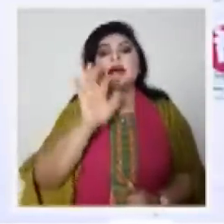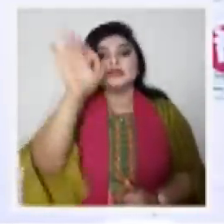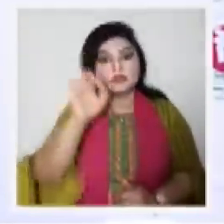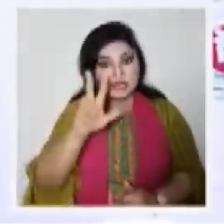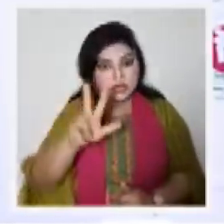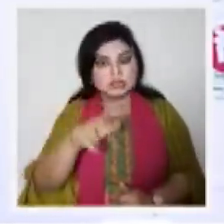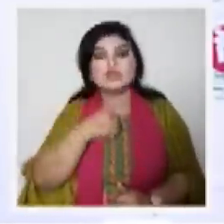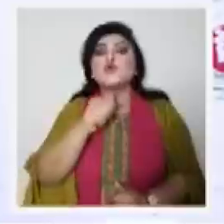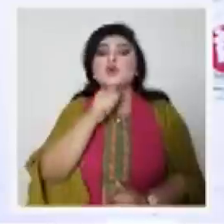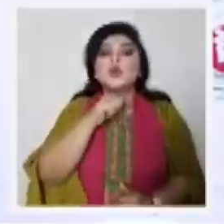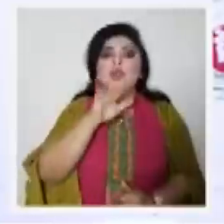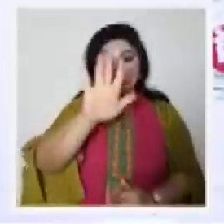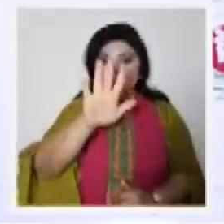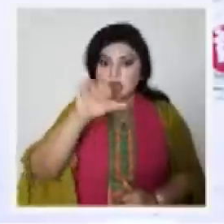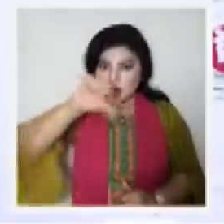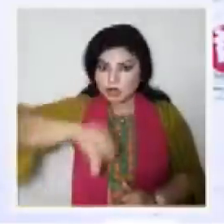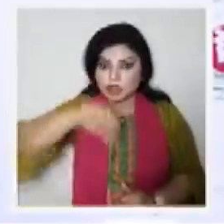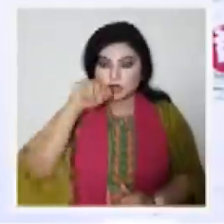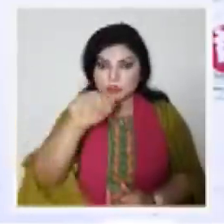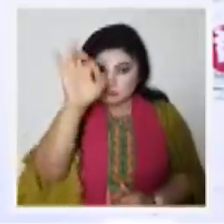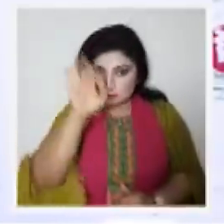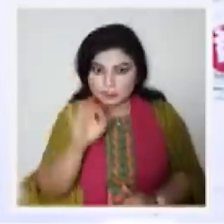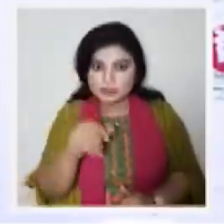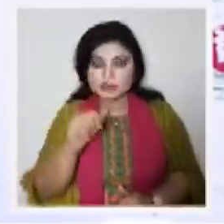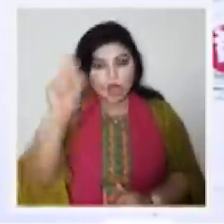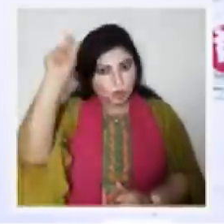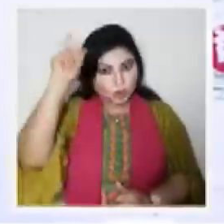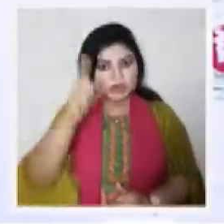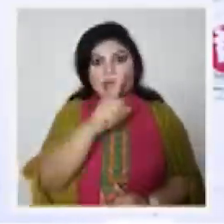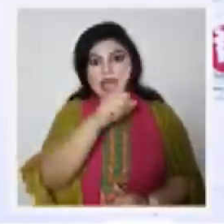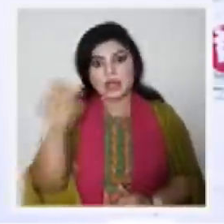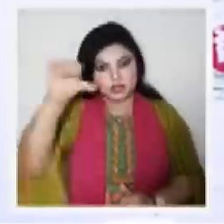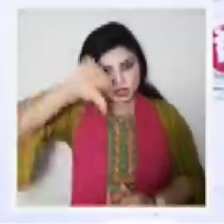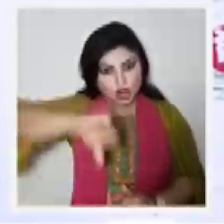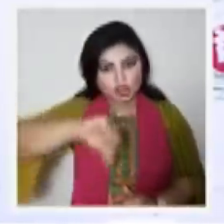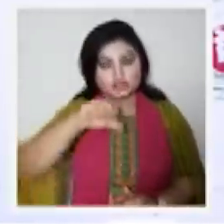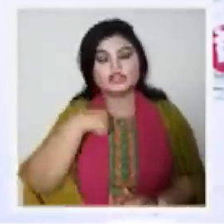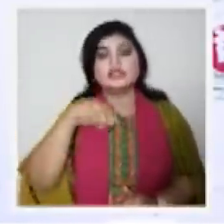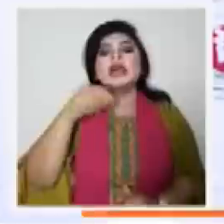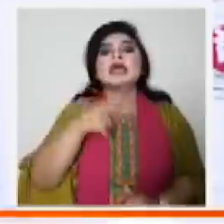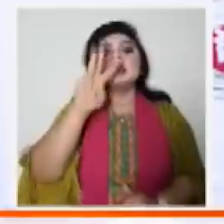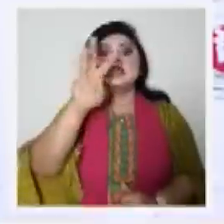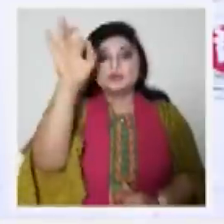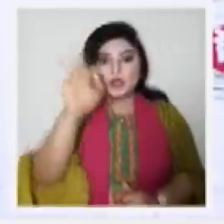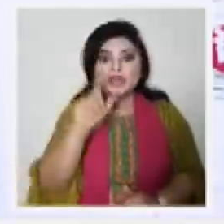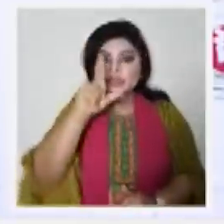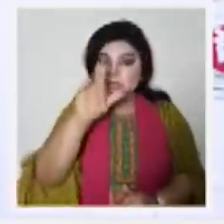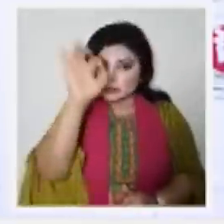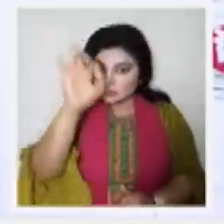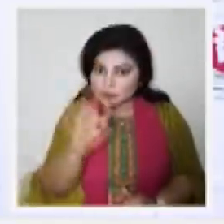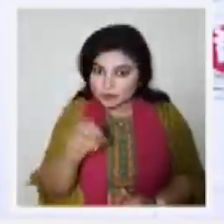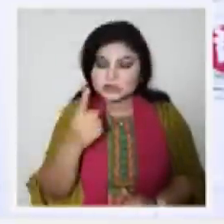24.47%, রাজশাহী 167 জন, 5.81%, খুলনা 198 জন,